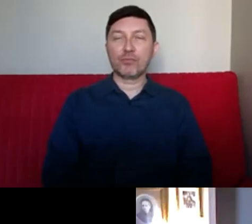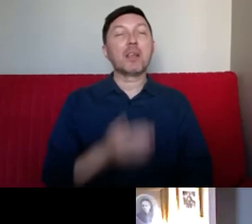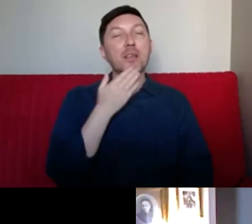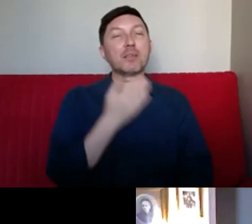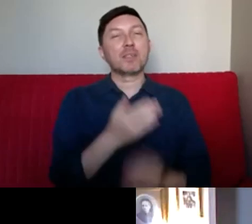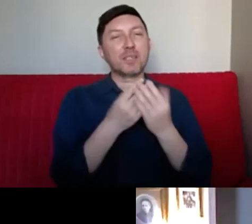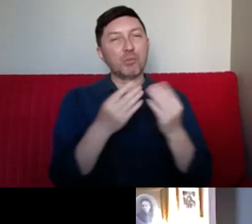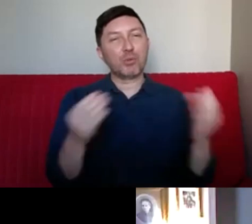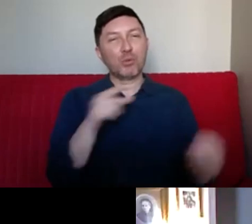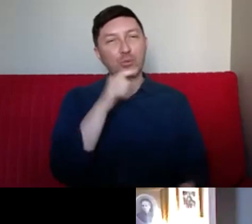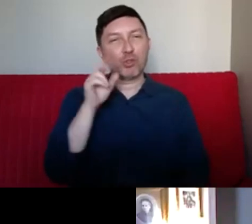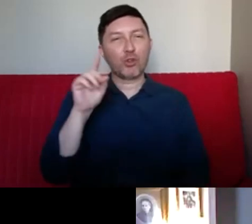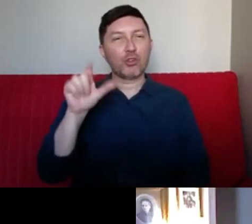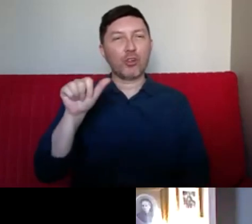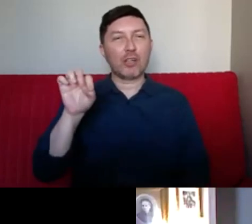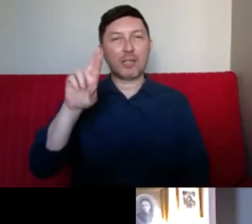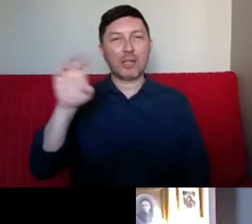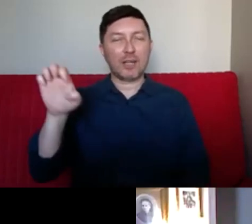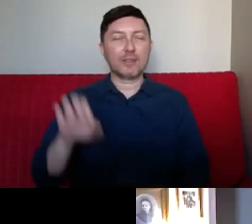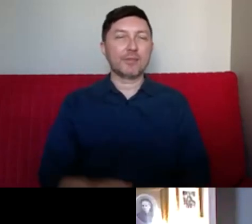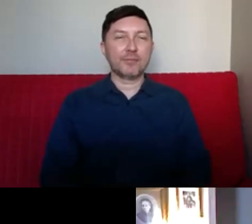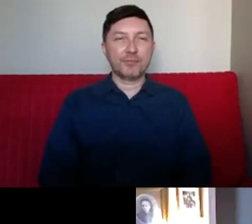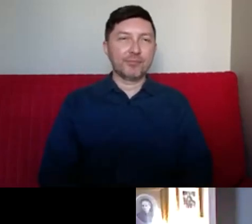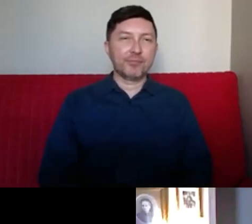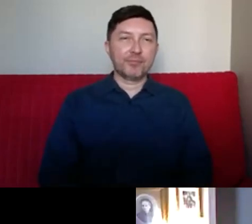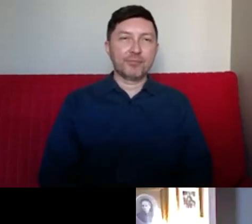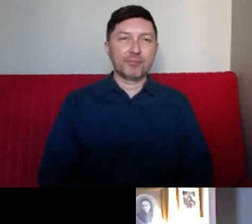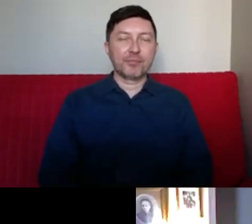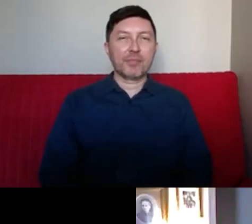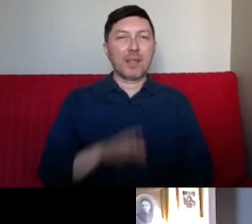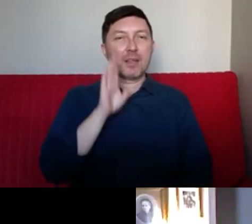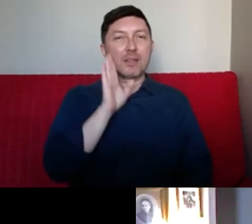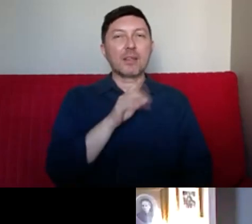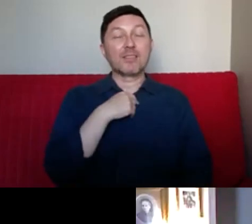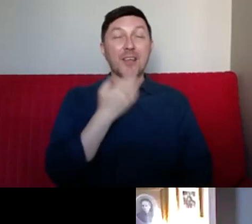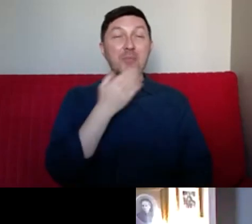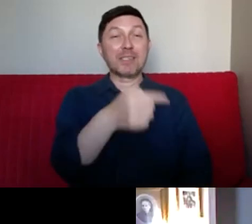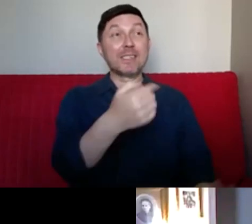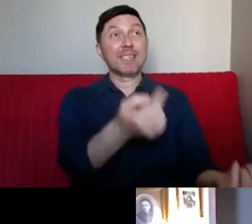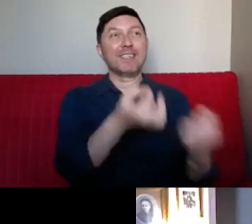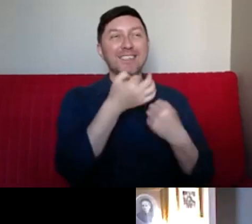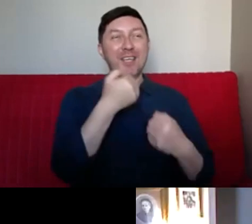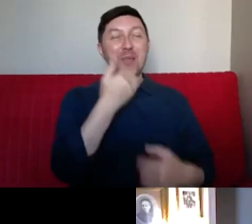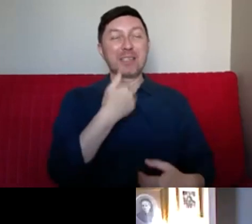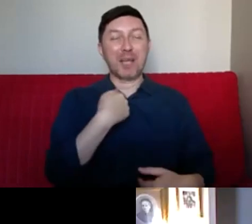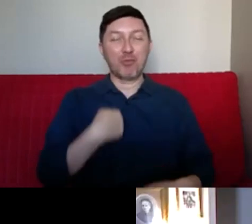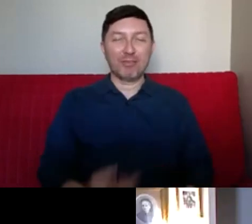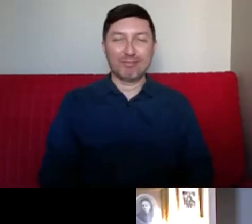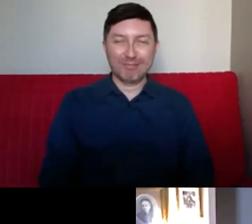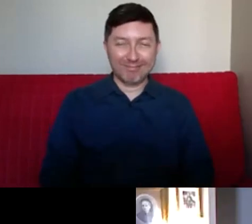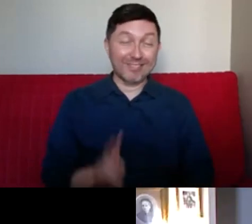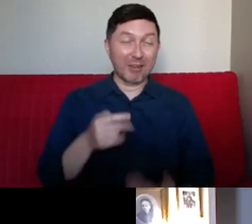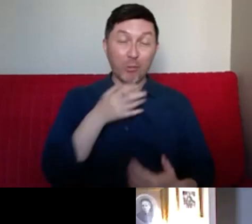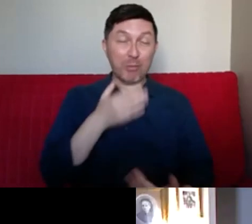Monsieur Delattre, for your kind words, for having thanked me that I couldn't do it before by myself. Was